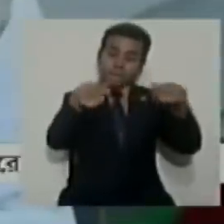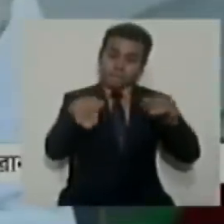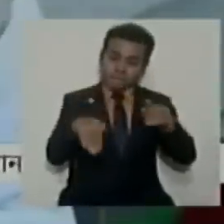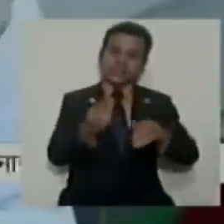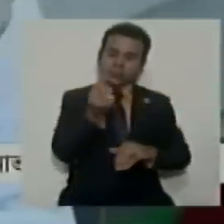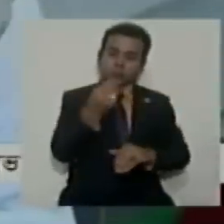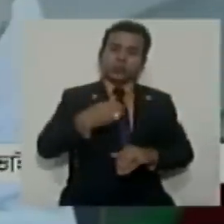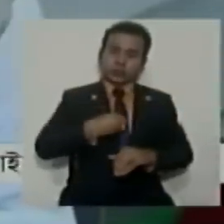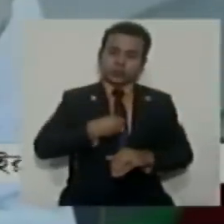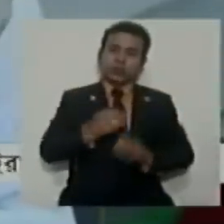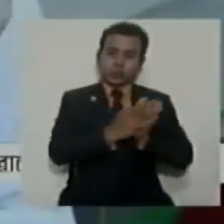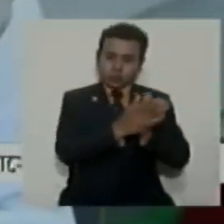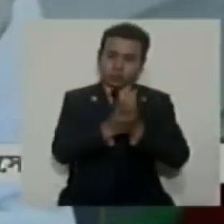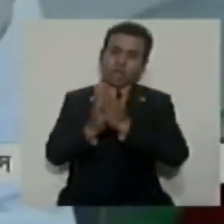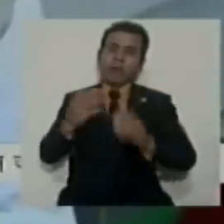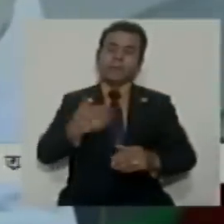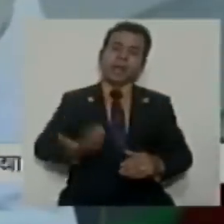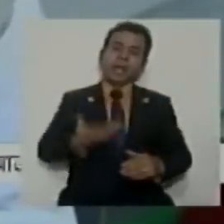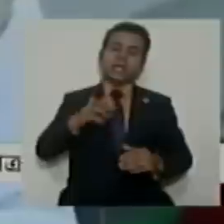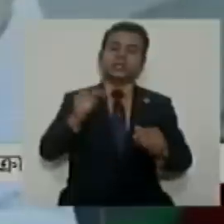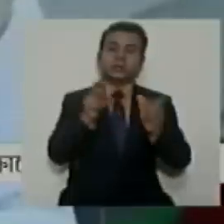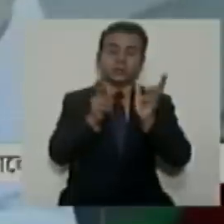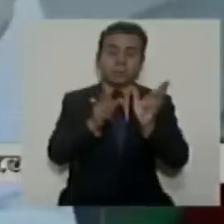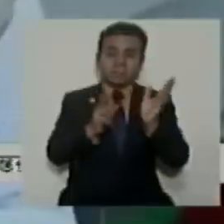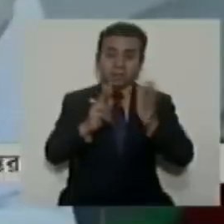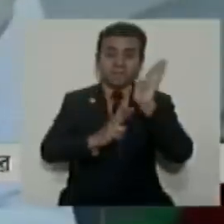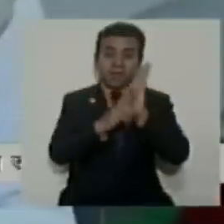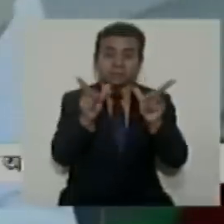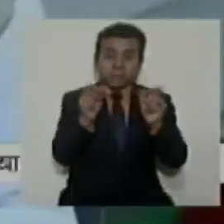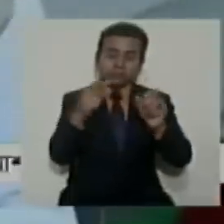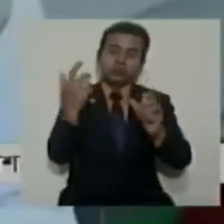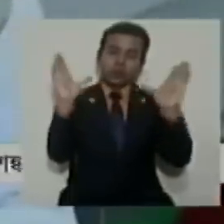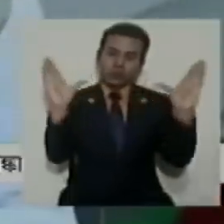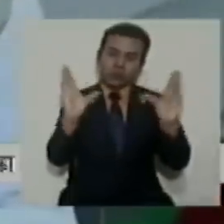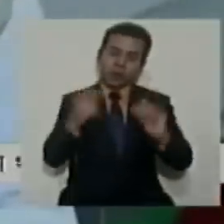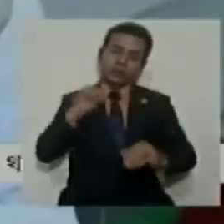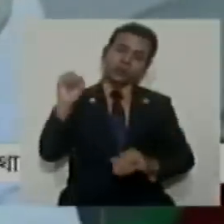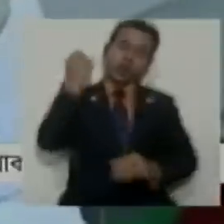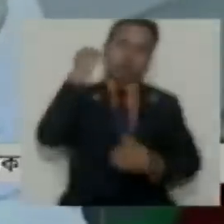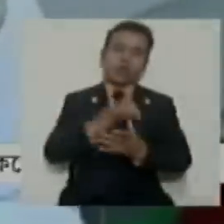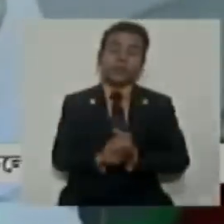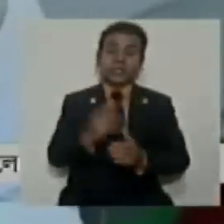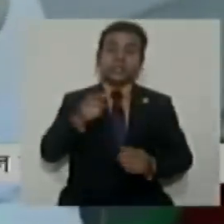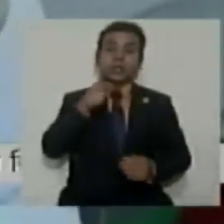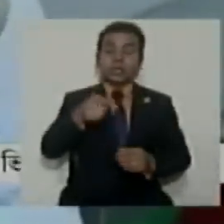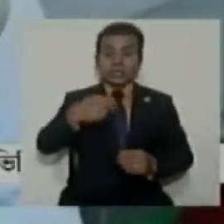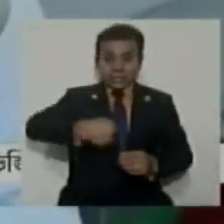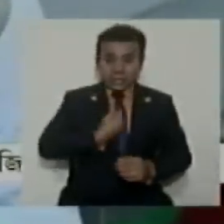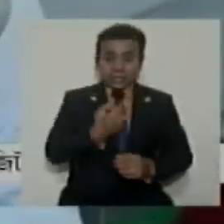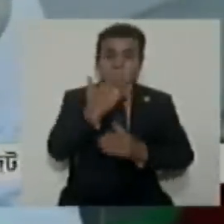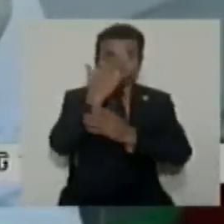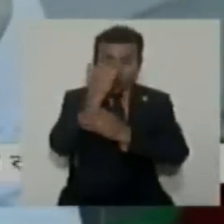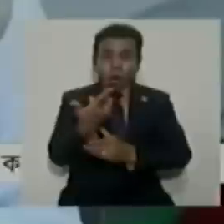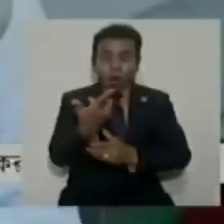যত পারি পরীক্ষা করি, অপরকে পরীক্ষা করার জন্য উৎসাহিত করি। প্রশাসন,